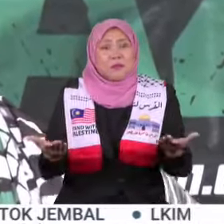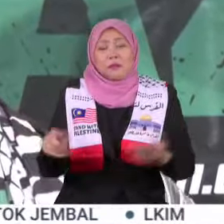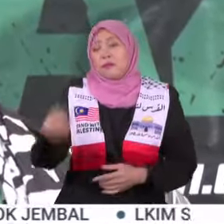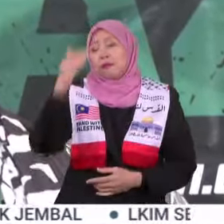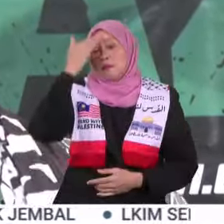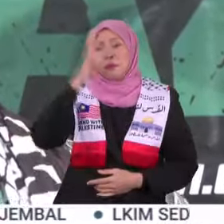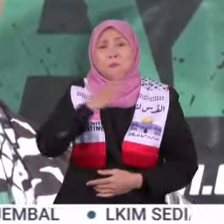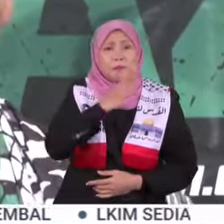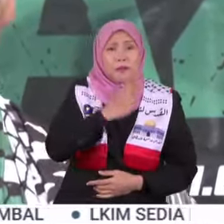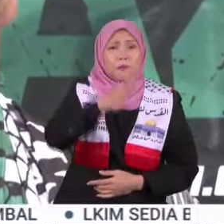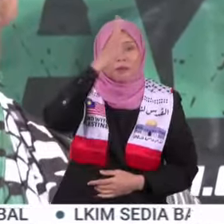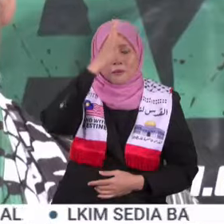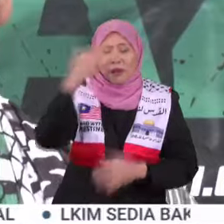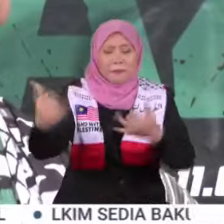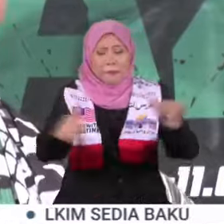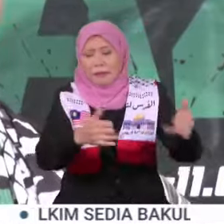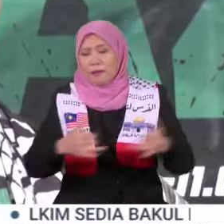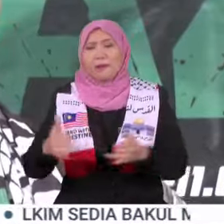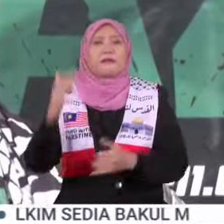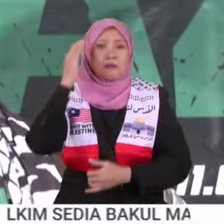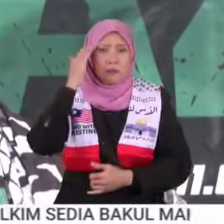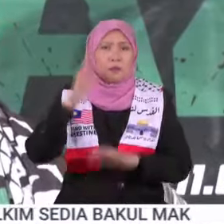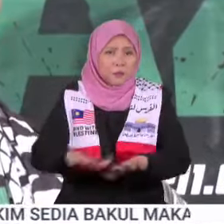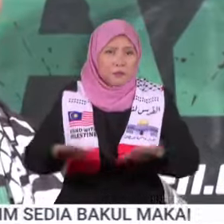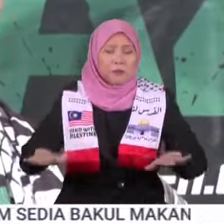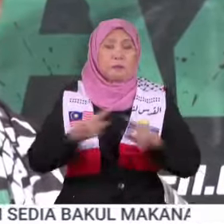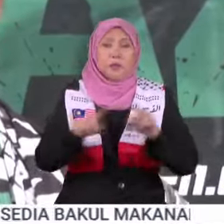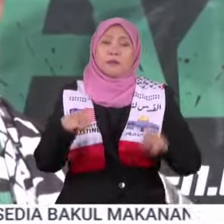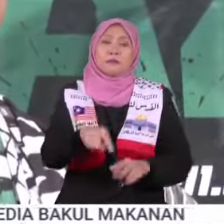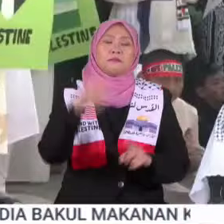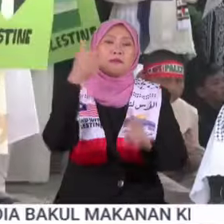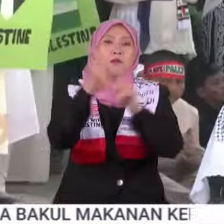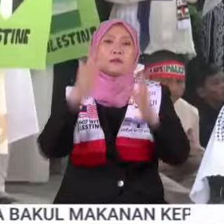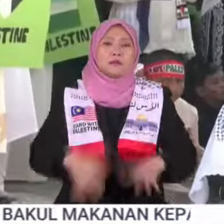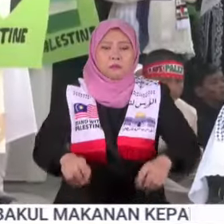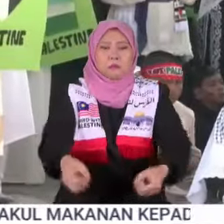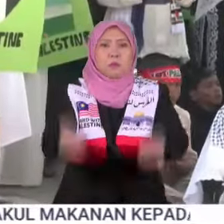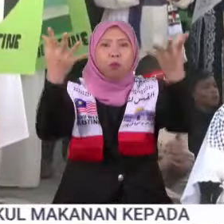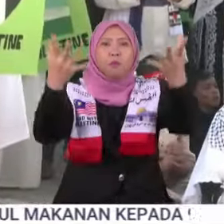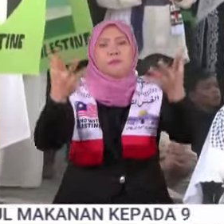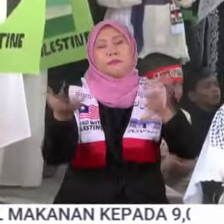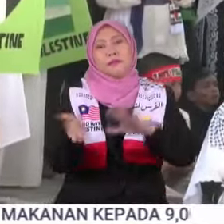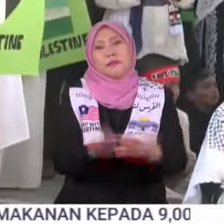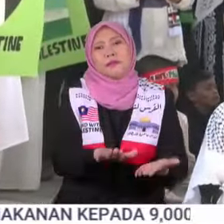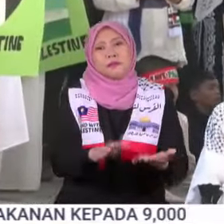tahu mak bapak bermain dan sebagainya. Tapi mereka yang dijadi mangsa.